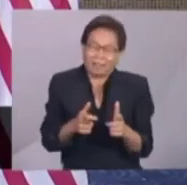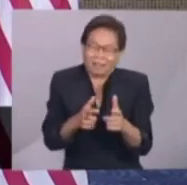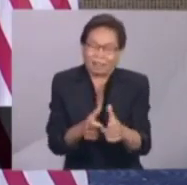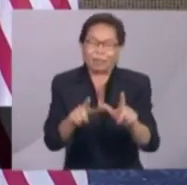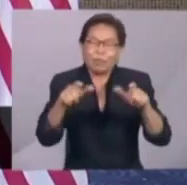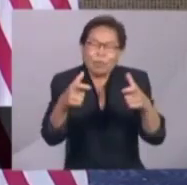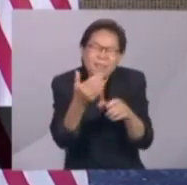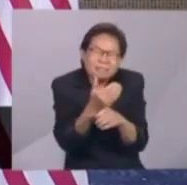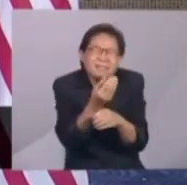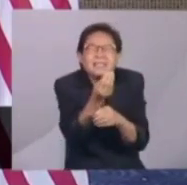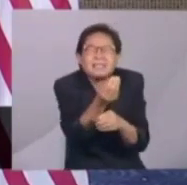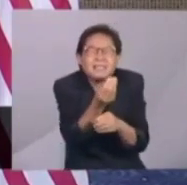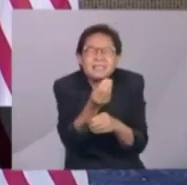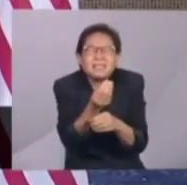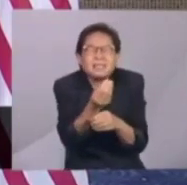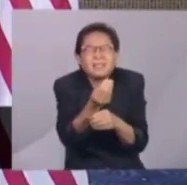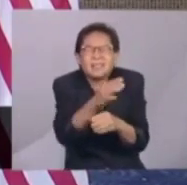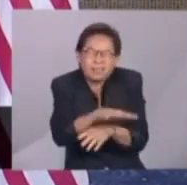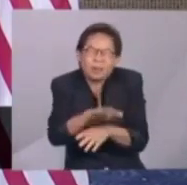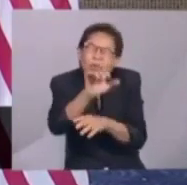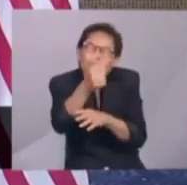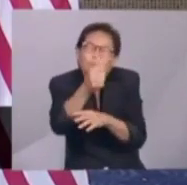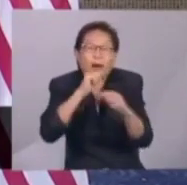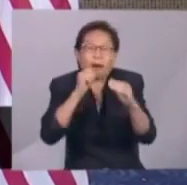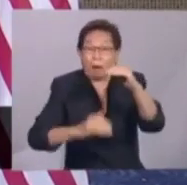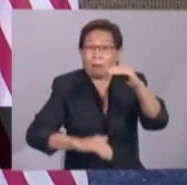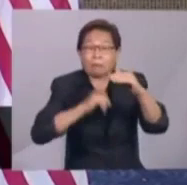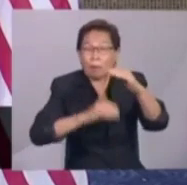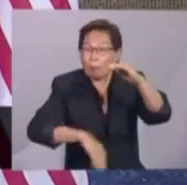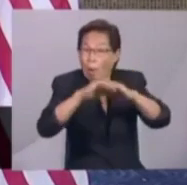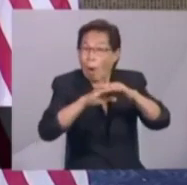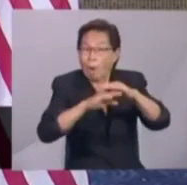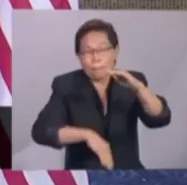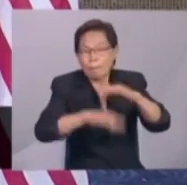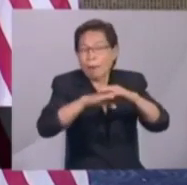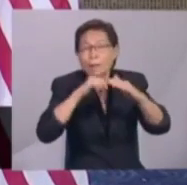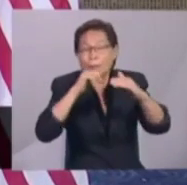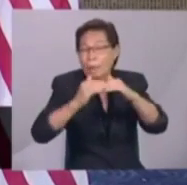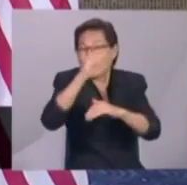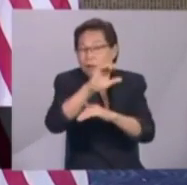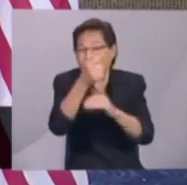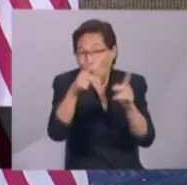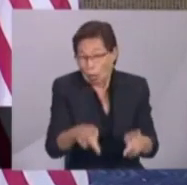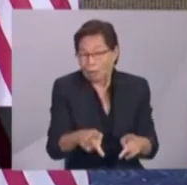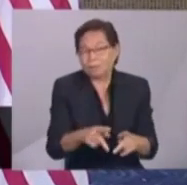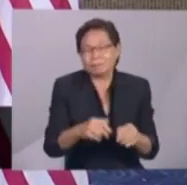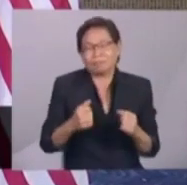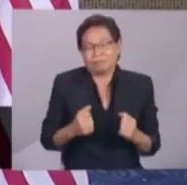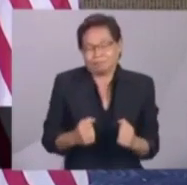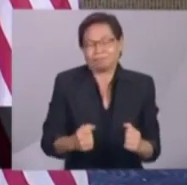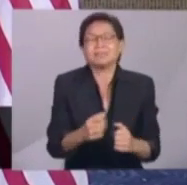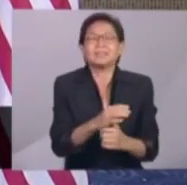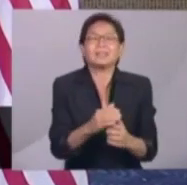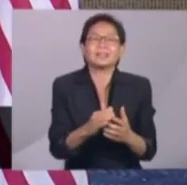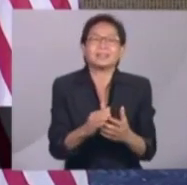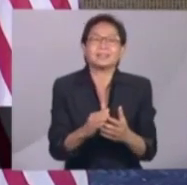dalam kumpulan kecil yang tidak melebihi mungkin 10 orang dibenarkan dengan syarat anda mengamalkan penjarakan